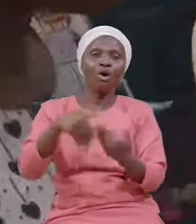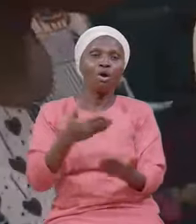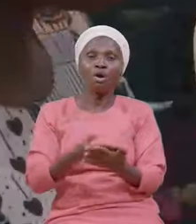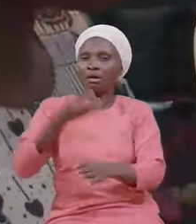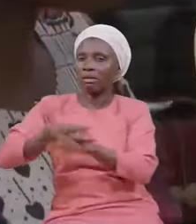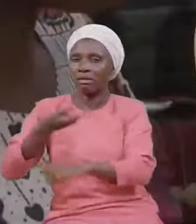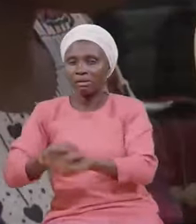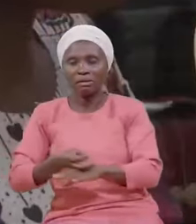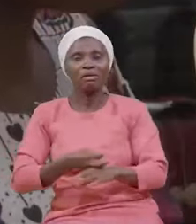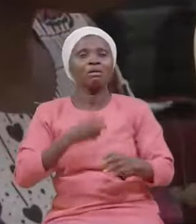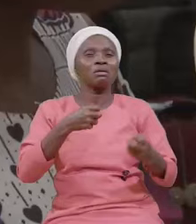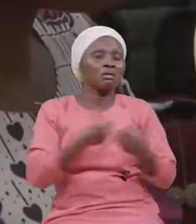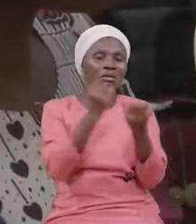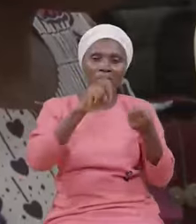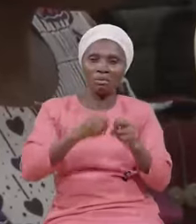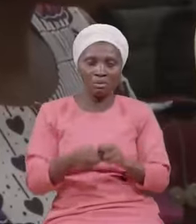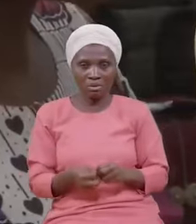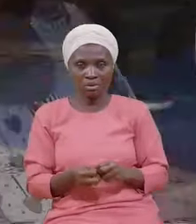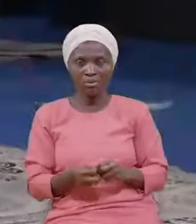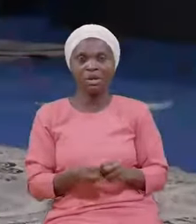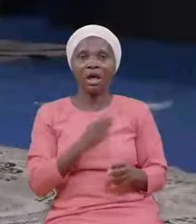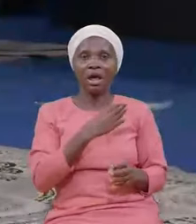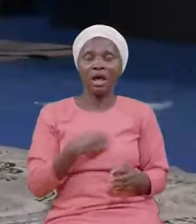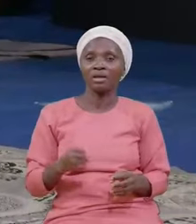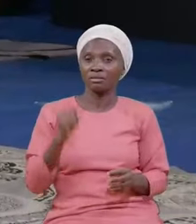sera oublié. Balaam sera oublié.